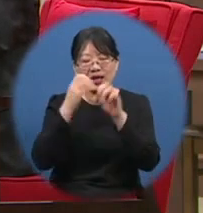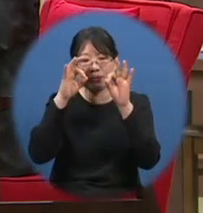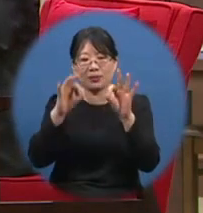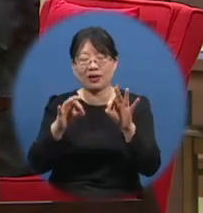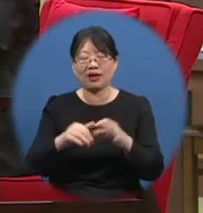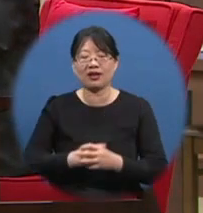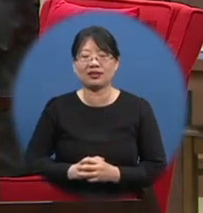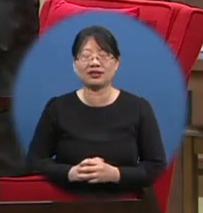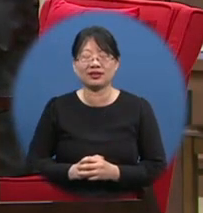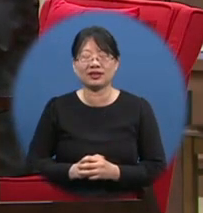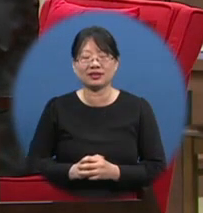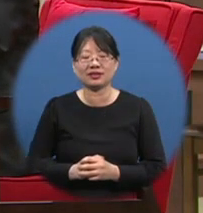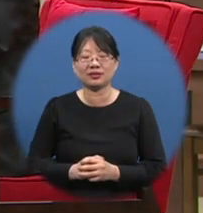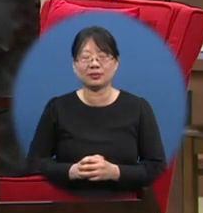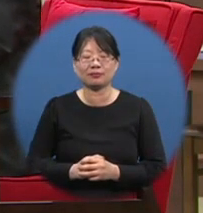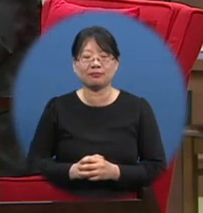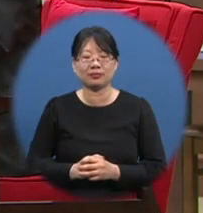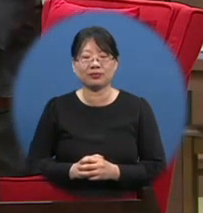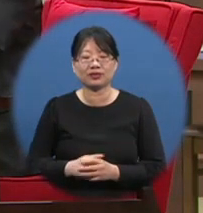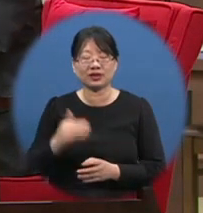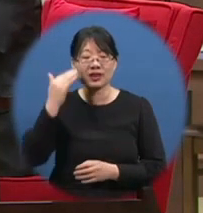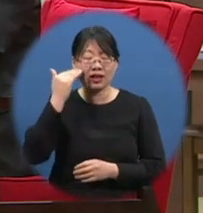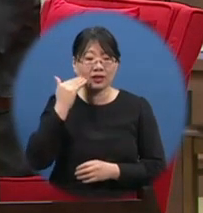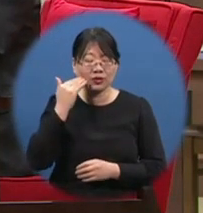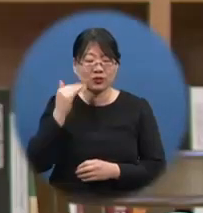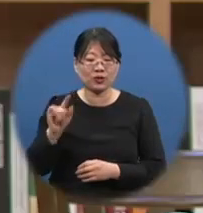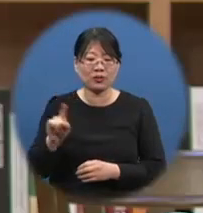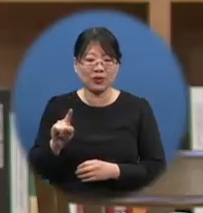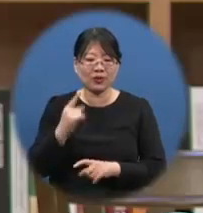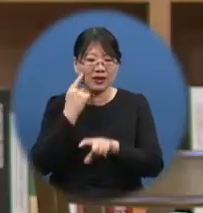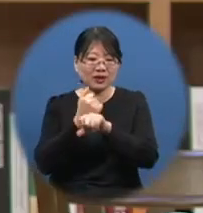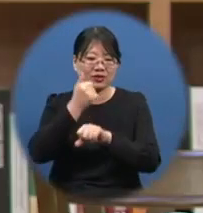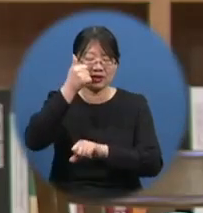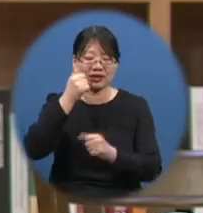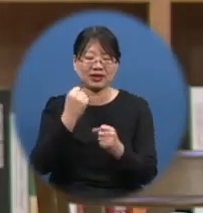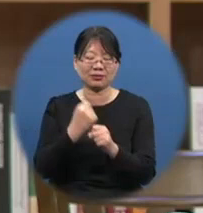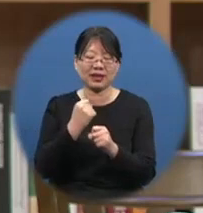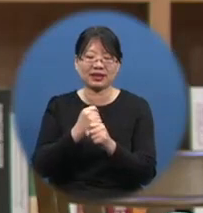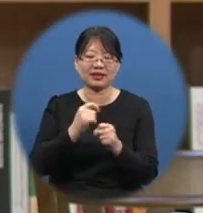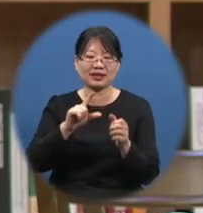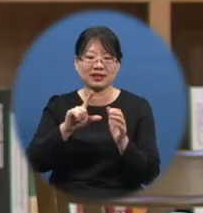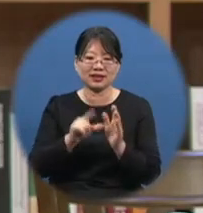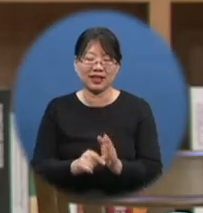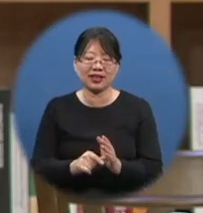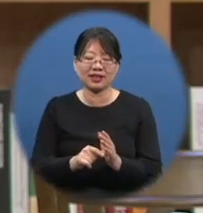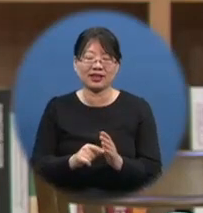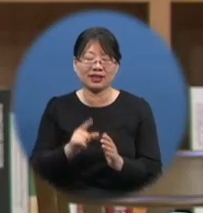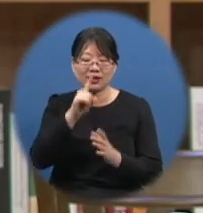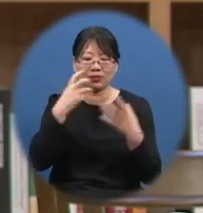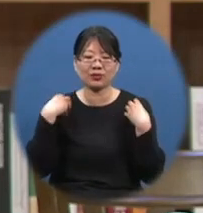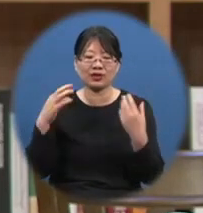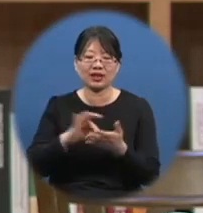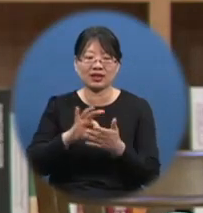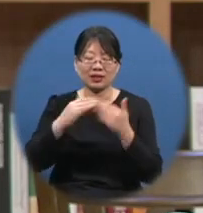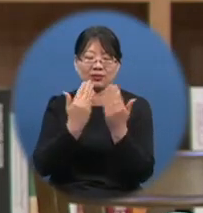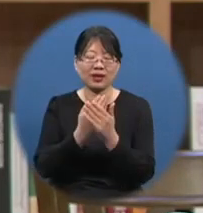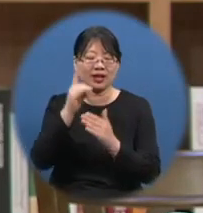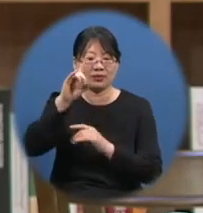물론입니다. 그래서 가야 되지 않느냐 하는 쪽에 우리나라 그 연구개발에 대한 우리 정부 예산의 저